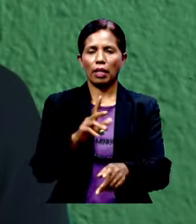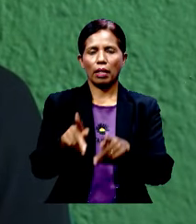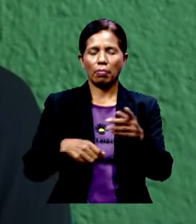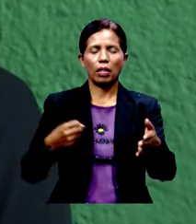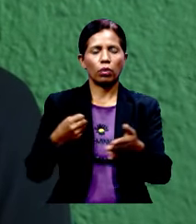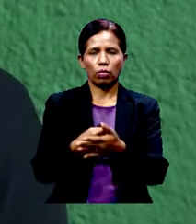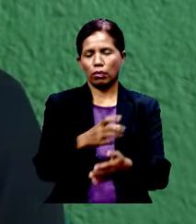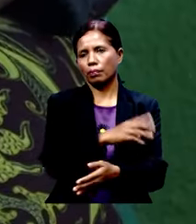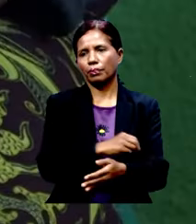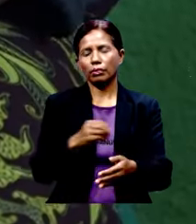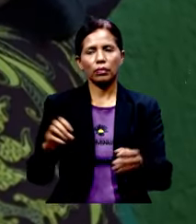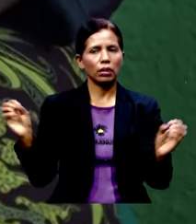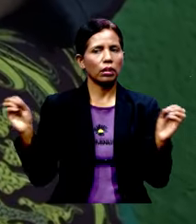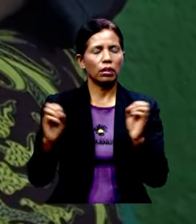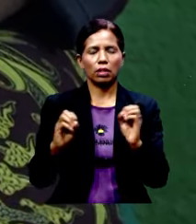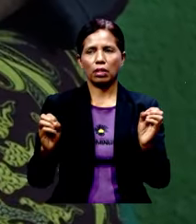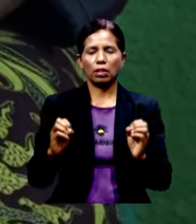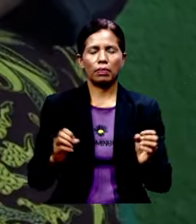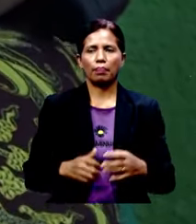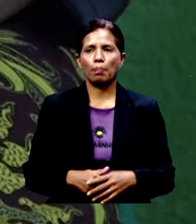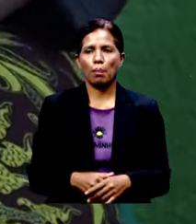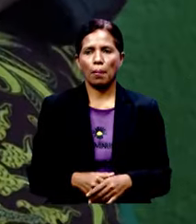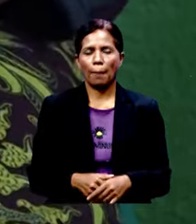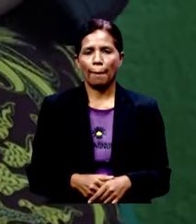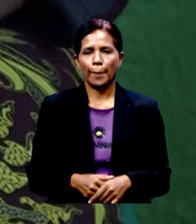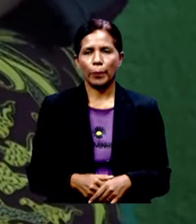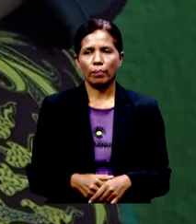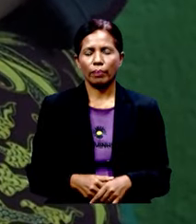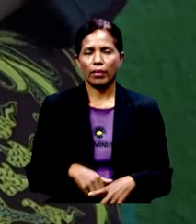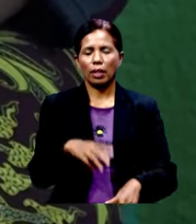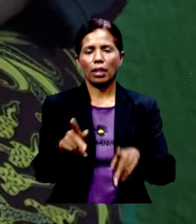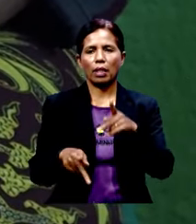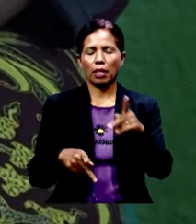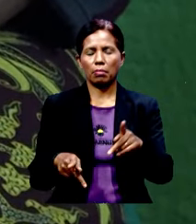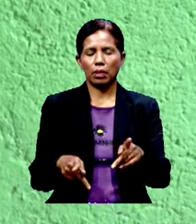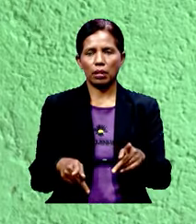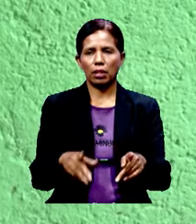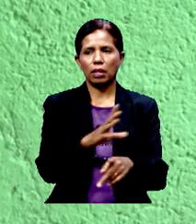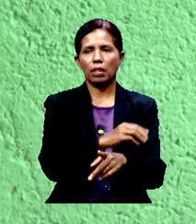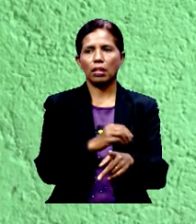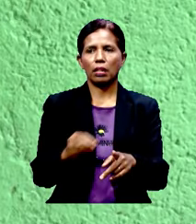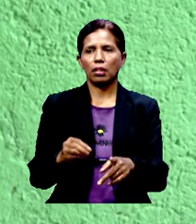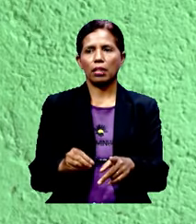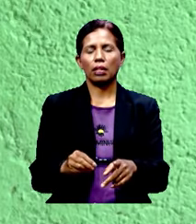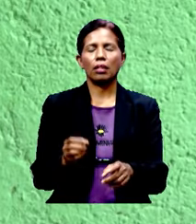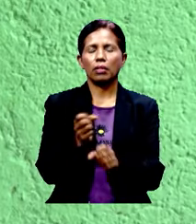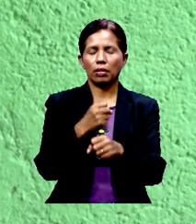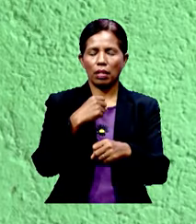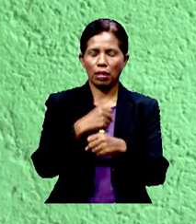Nune Maria Dotel la kous ona. Ema sirabe halu istraka firik nebe hudi hetan moras. Saya